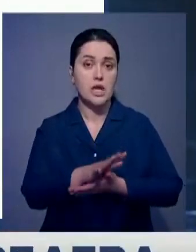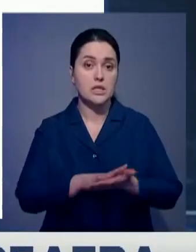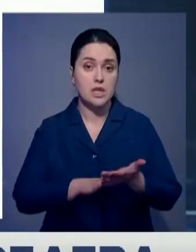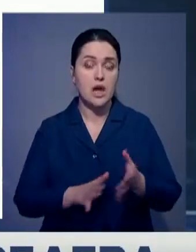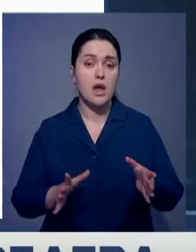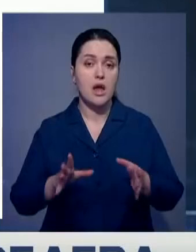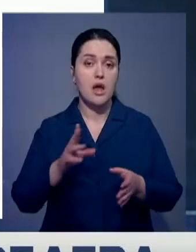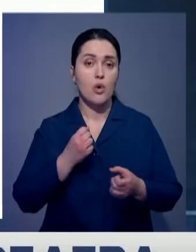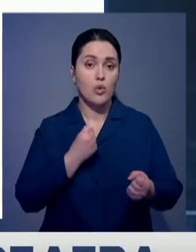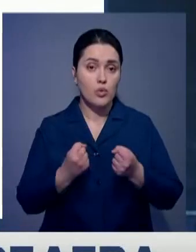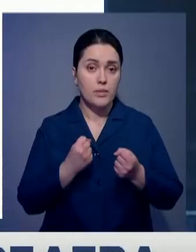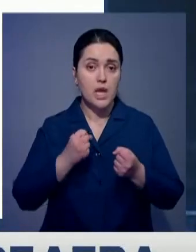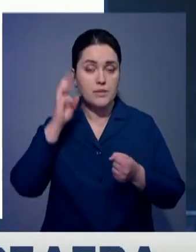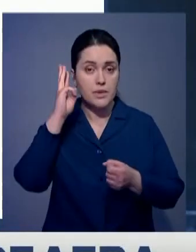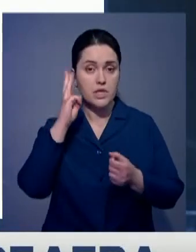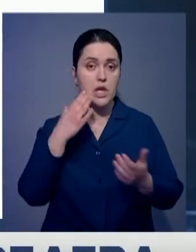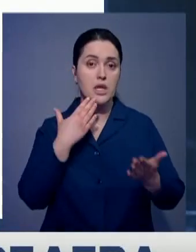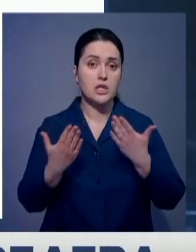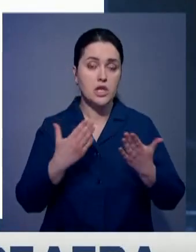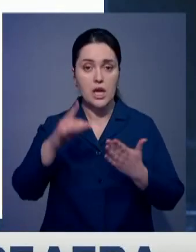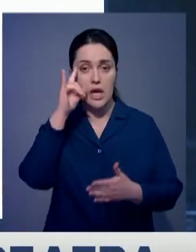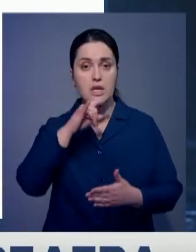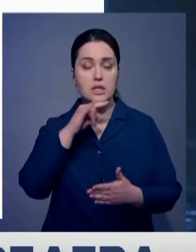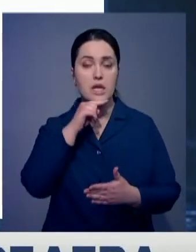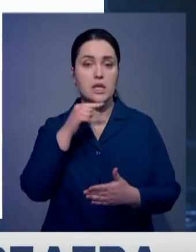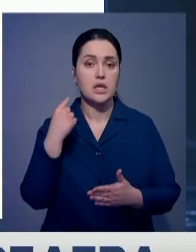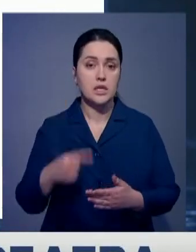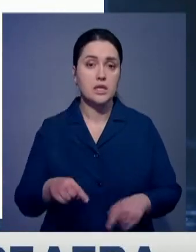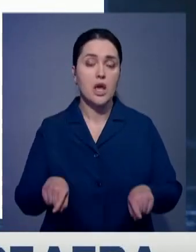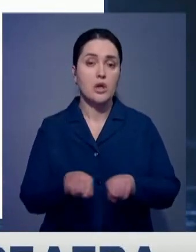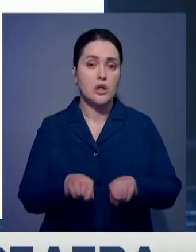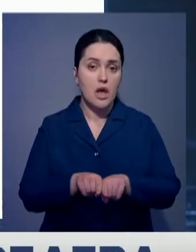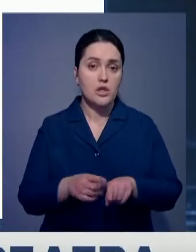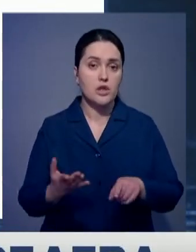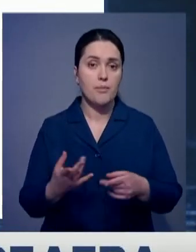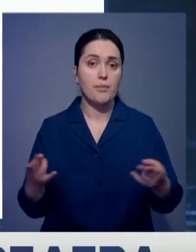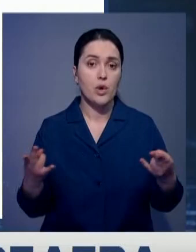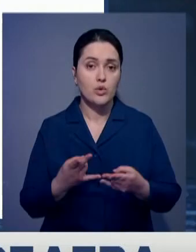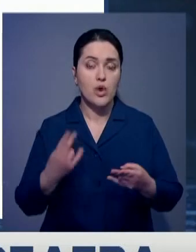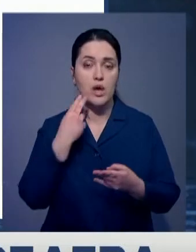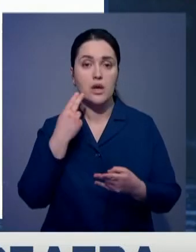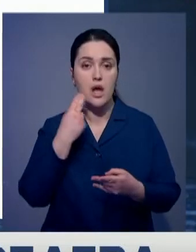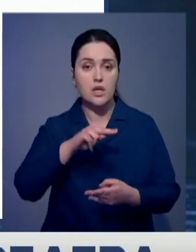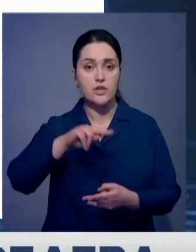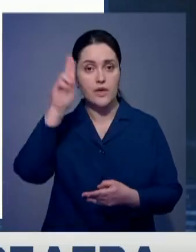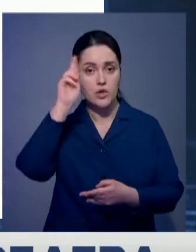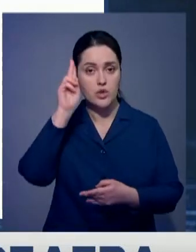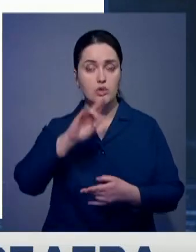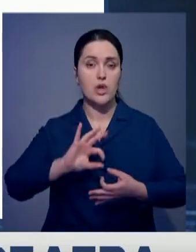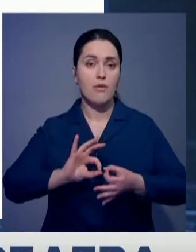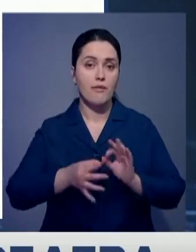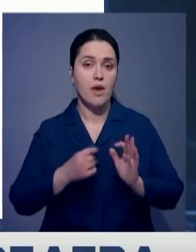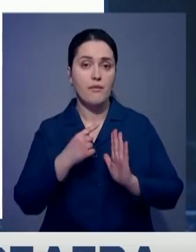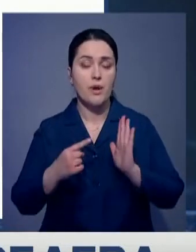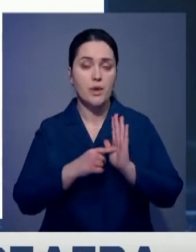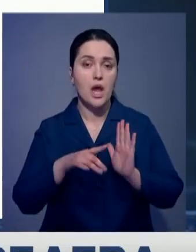углубления двустороннего сотрудничества и укрепления дипломатических отношений между Казахстаном и Россией. Также подчеркнул необходимость качественного